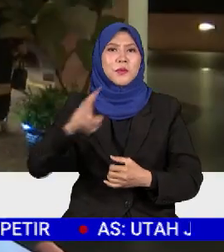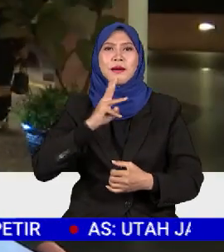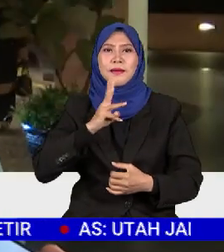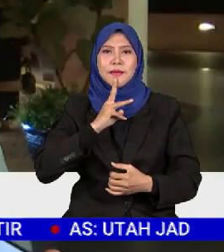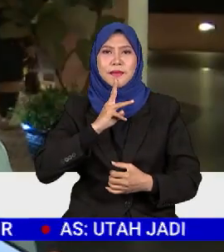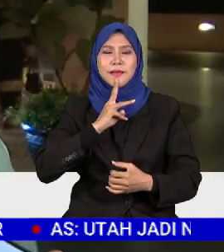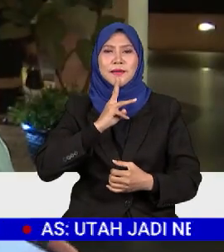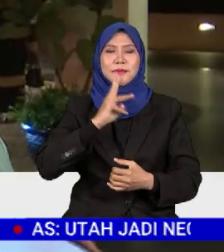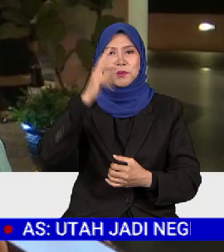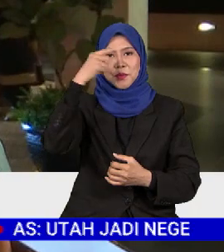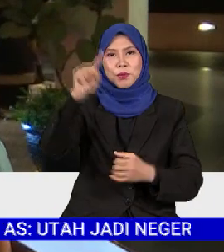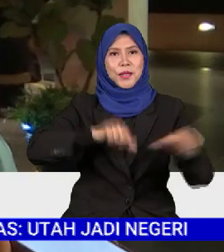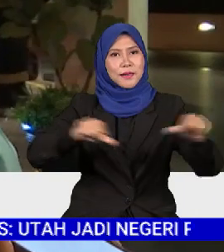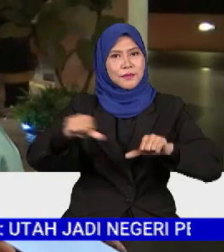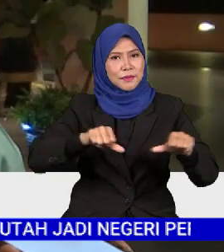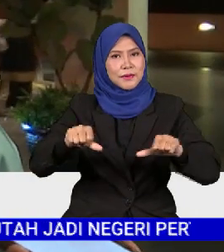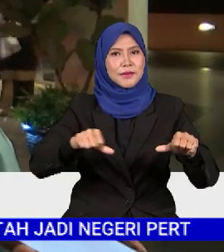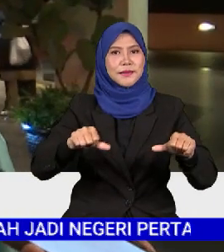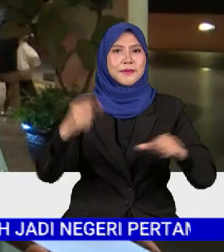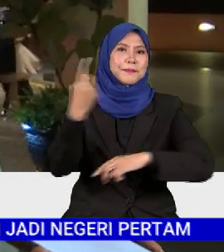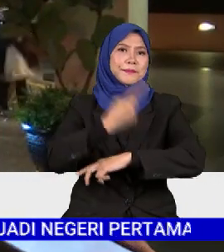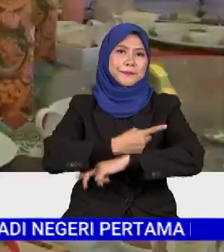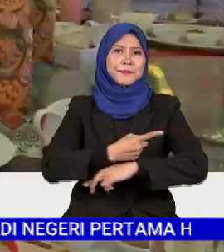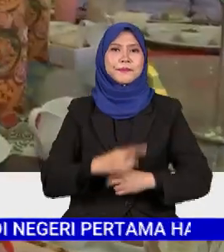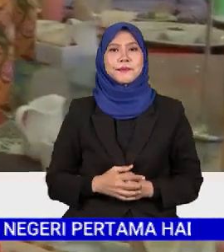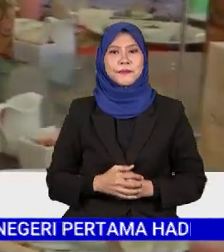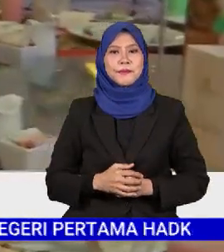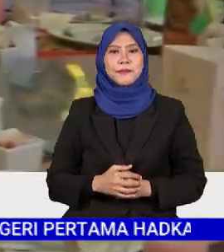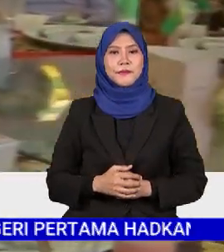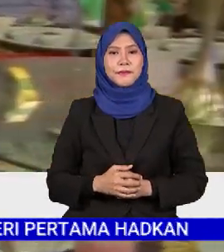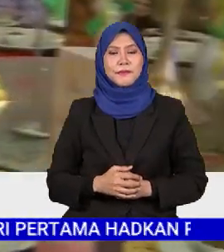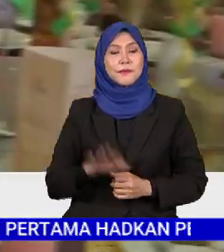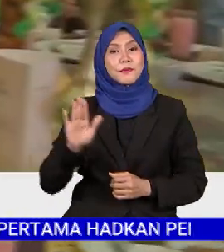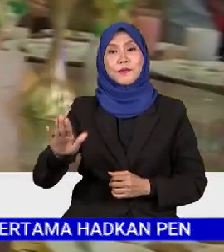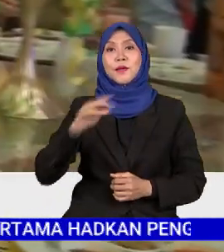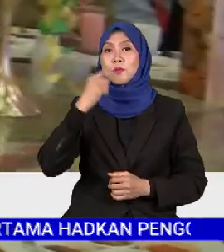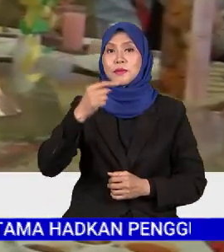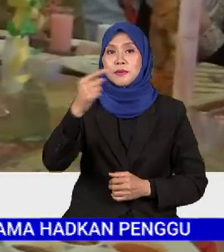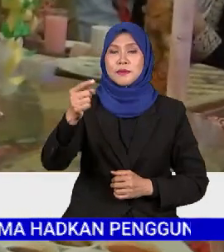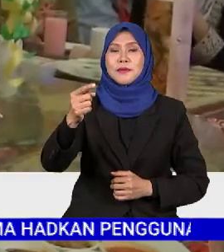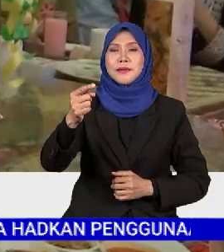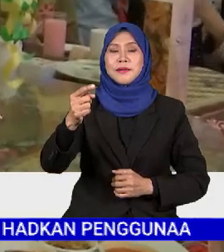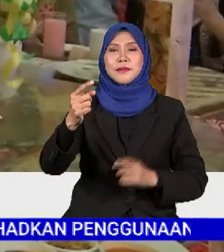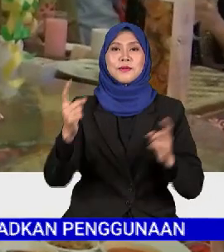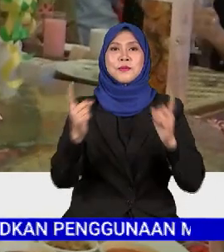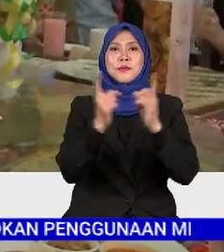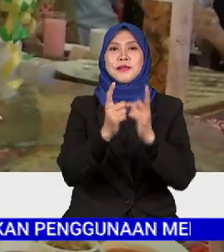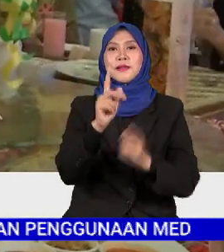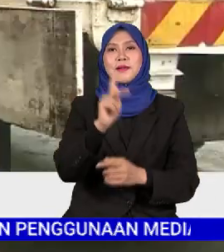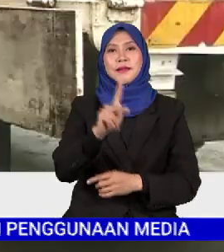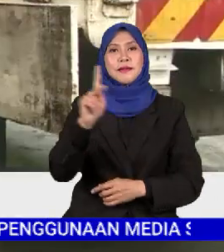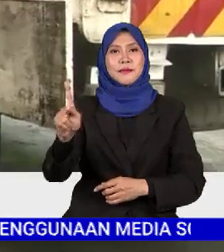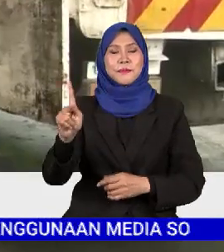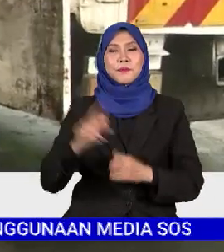air untuk aktiviti-aktiviti seharian. Beliau berkata demikian semasa ditemui di Kota